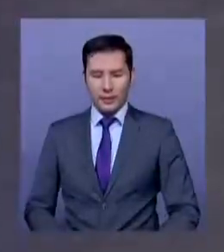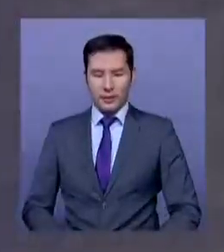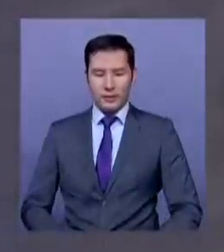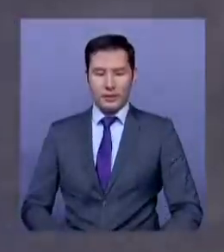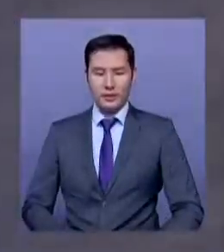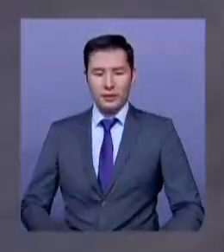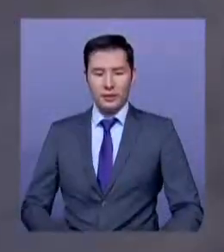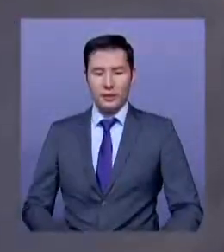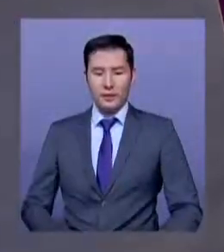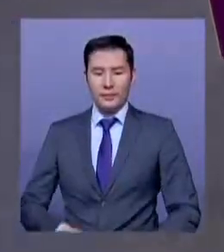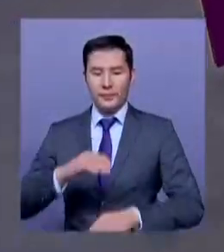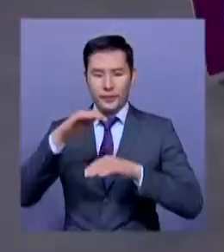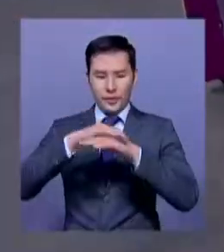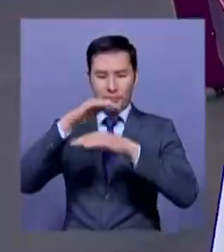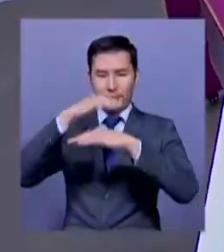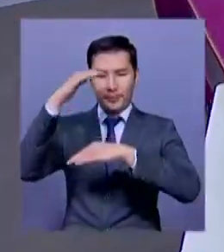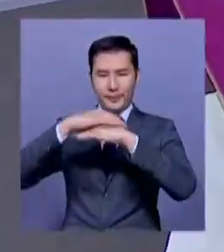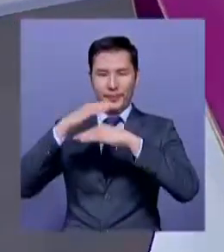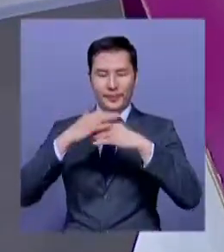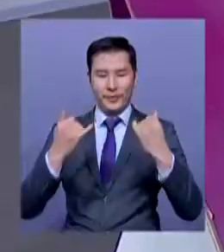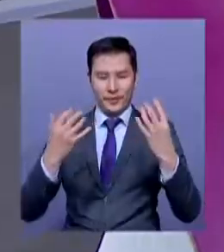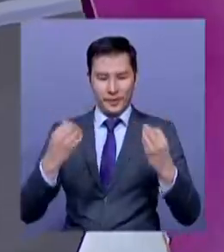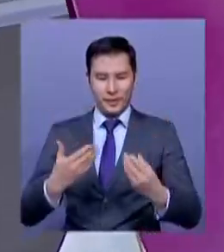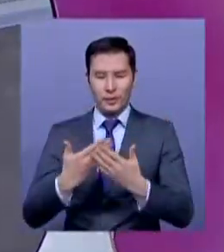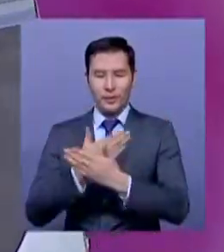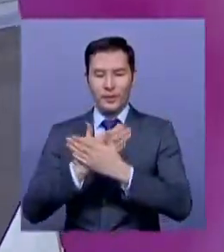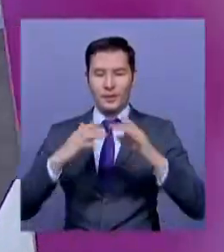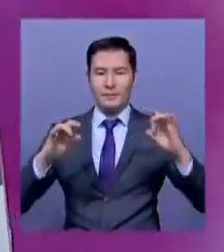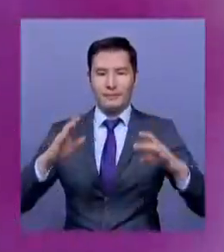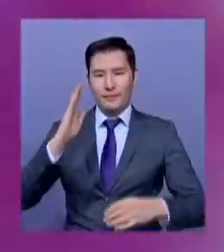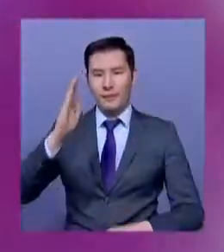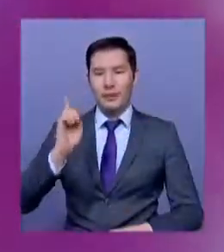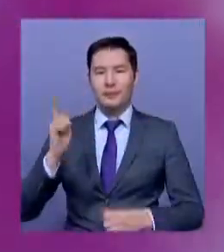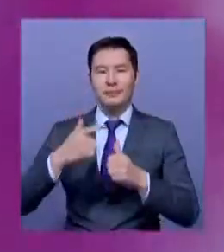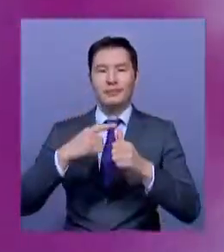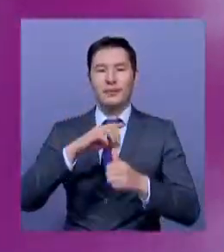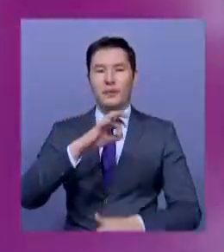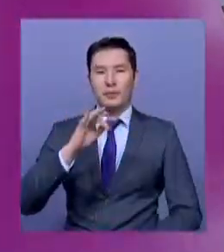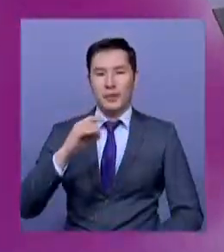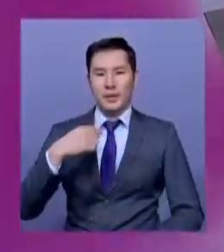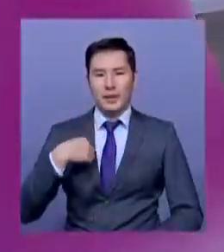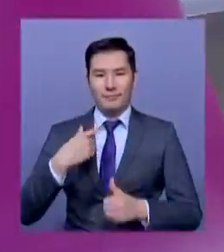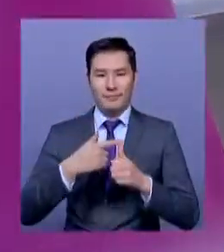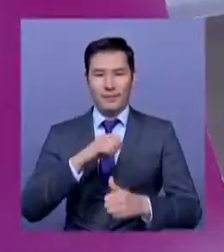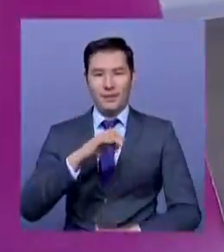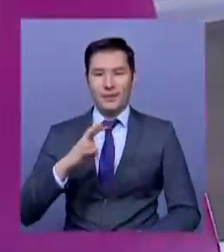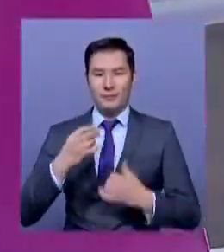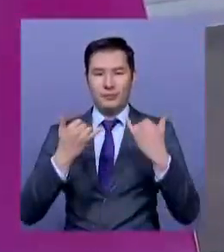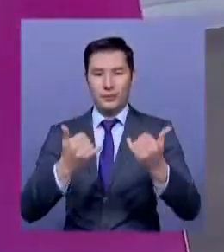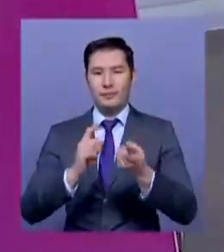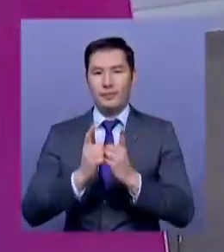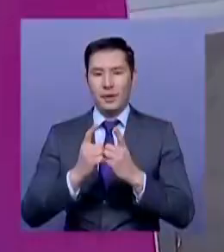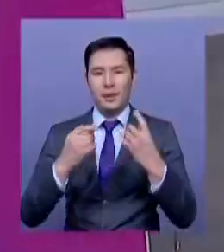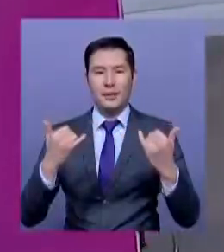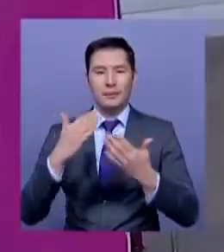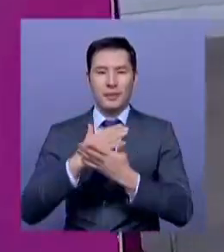Ассаламу алейкум, ардақты әлеумет, Алматы арнасының тікелей эфирінде қорытынды жаңалықтар. Студияда мен Өмірен Өрбек және әріптесім Амангелді Ғолманов.